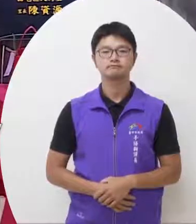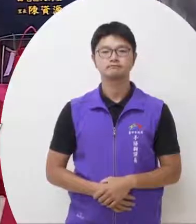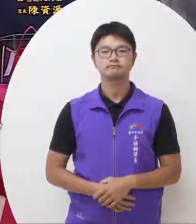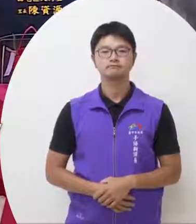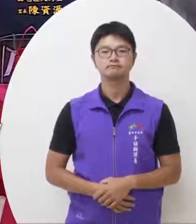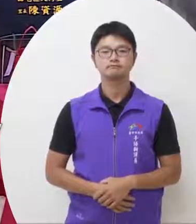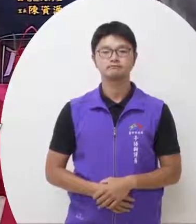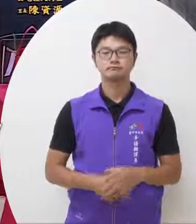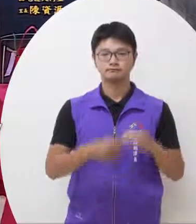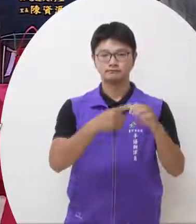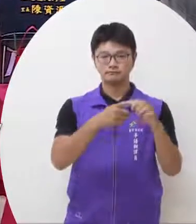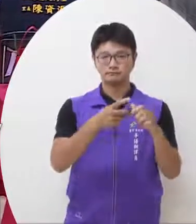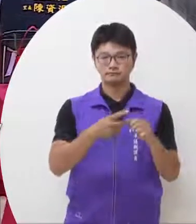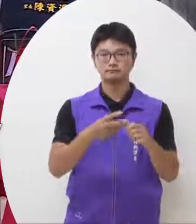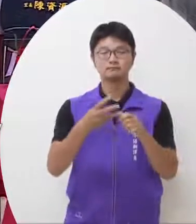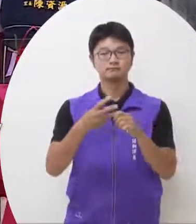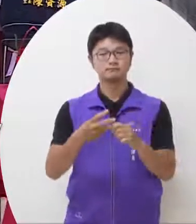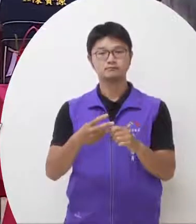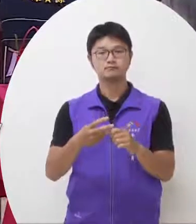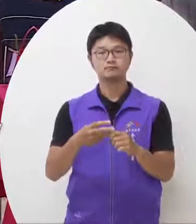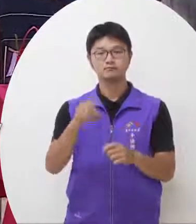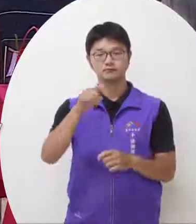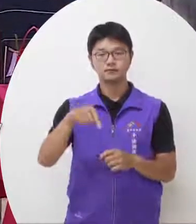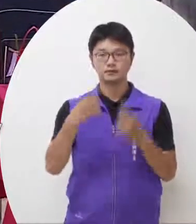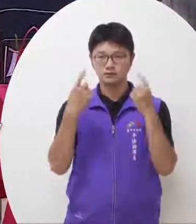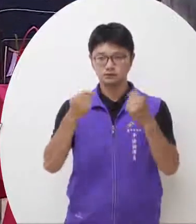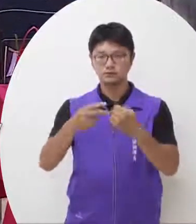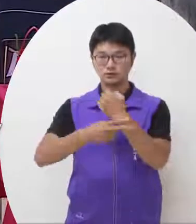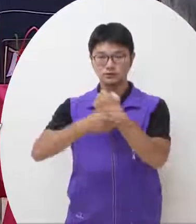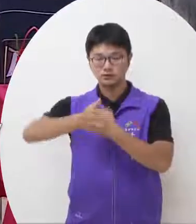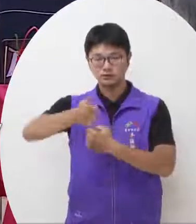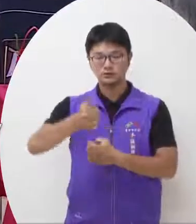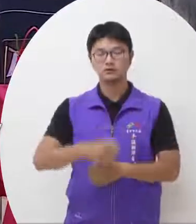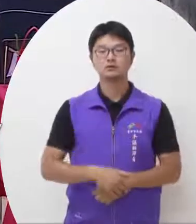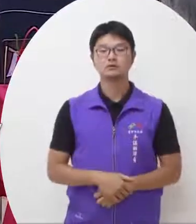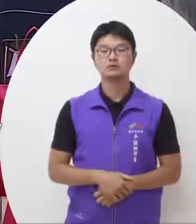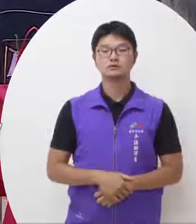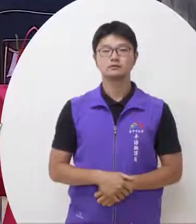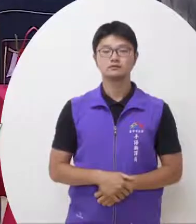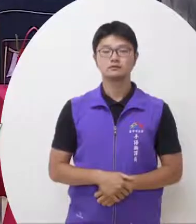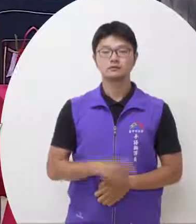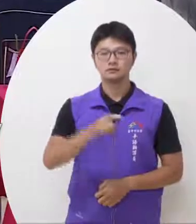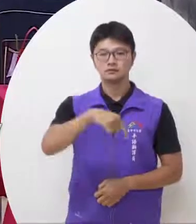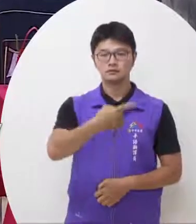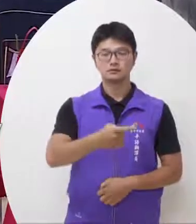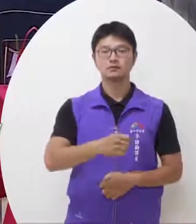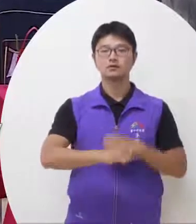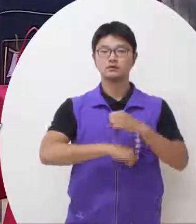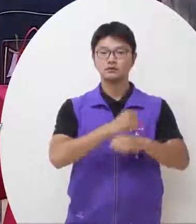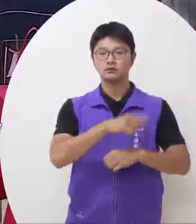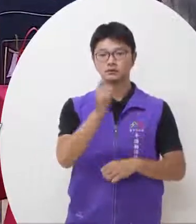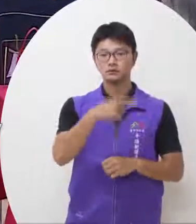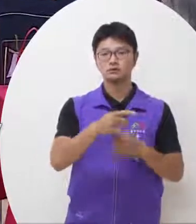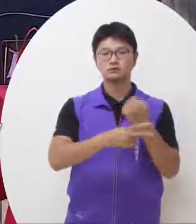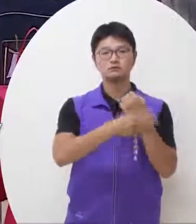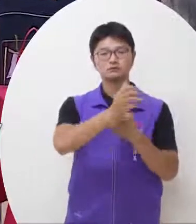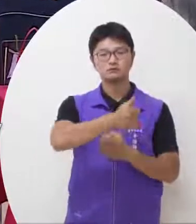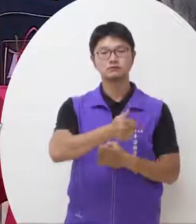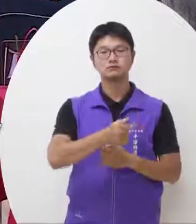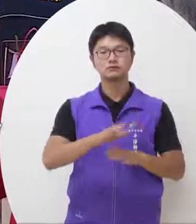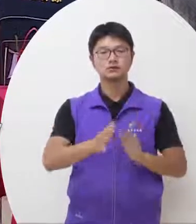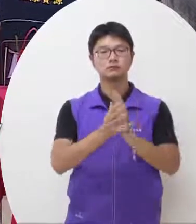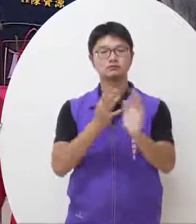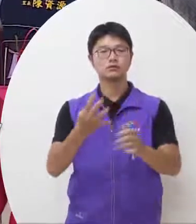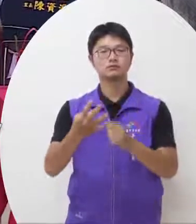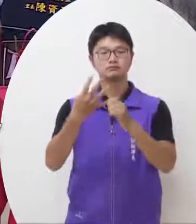资源里长哈，过来，然后动资源里长完以后再动财里长，然后呢已经排到第四个